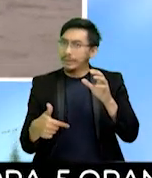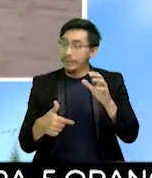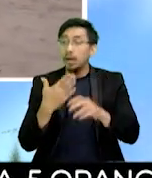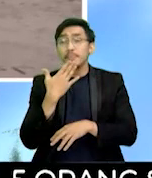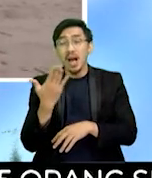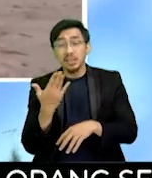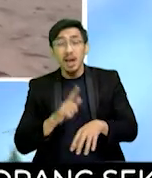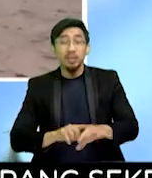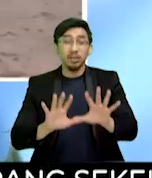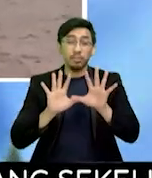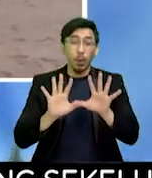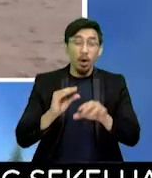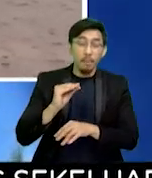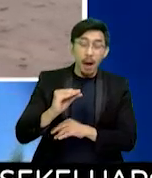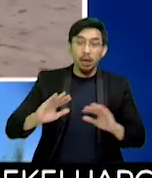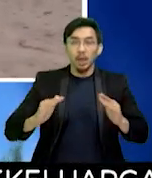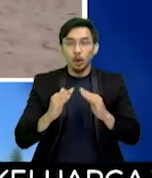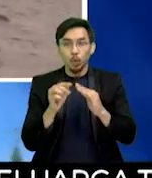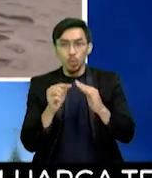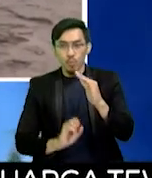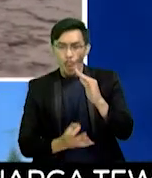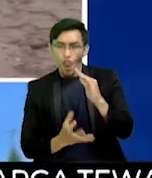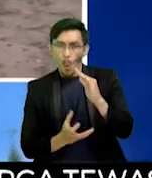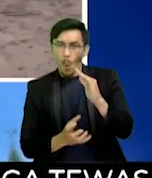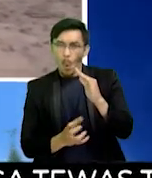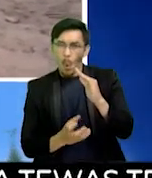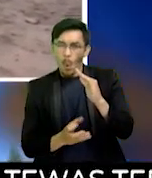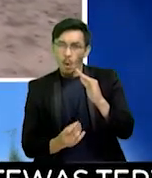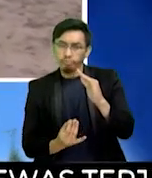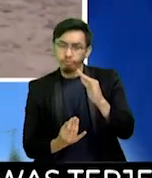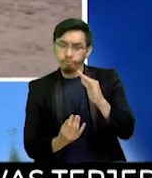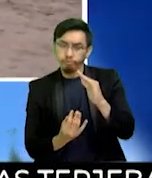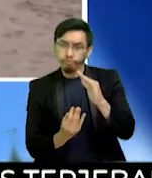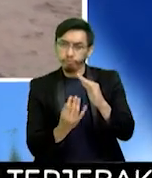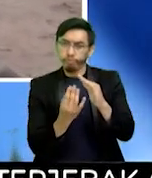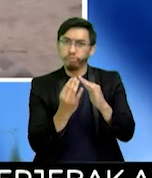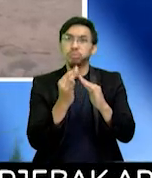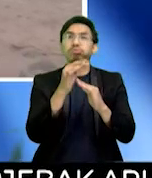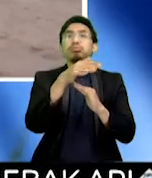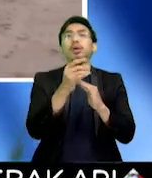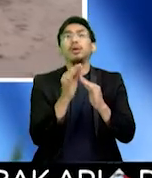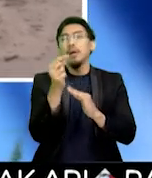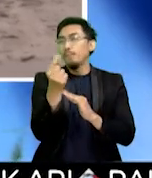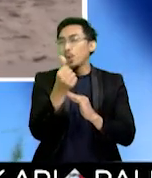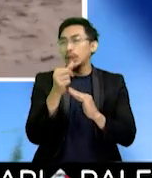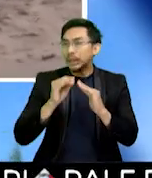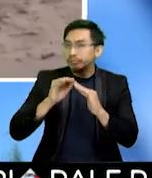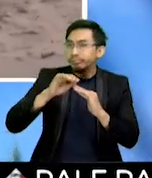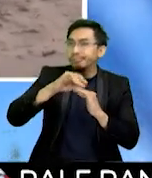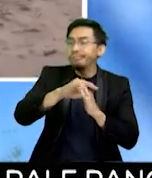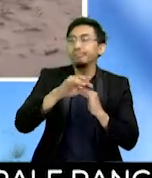memberikan tanda-tanda keaktifannya dengan mengeluarkan awan putih di atas kawahnya. Dan namun kami